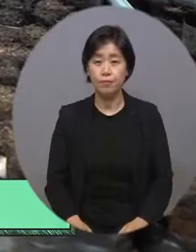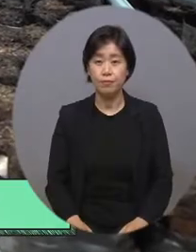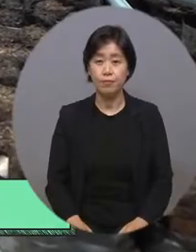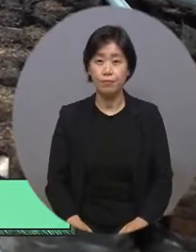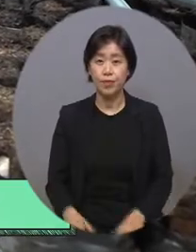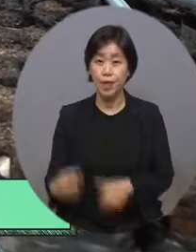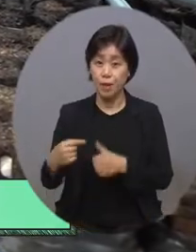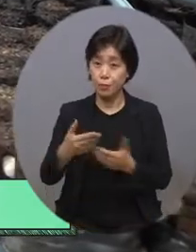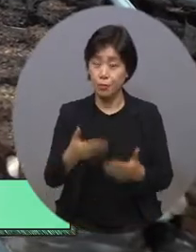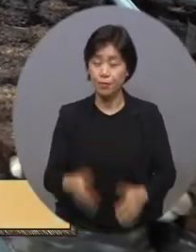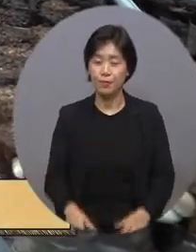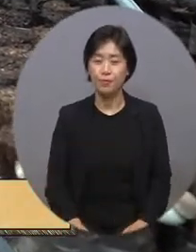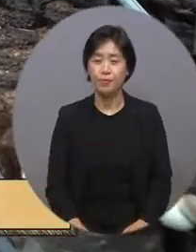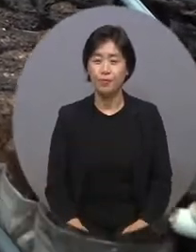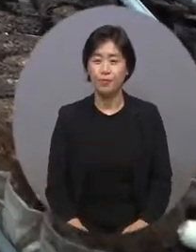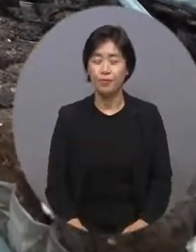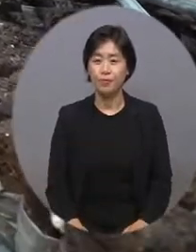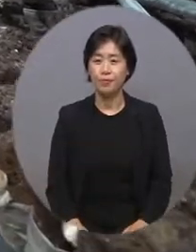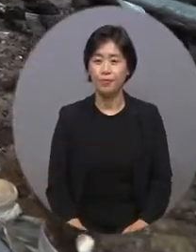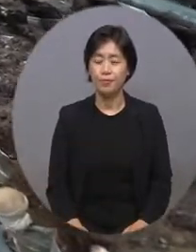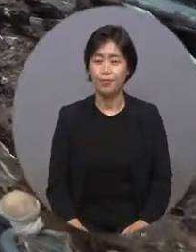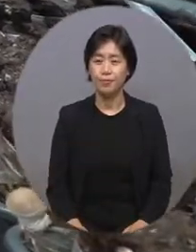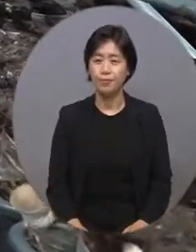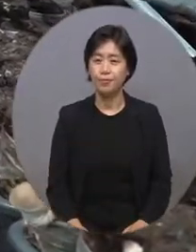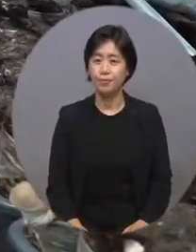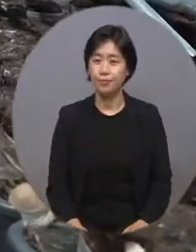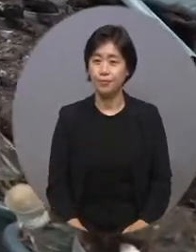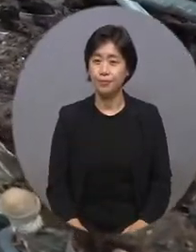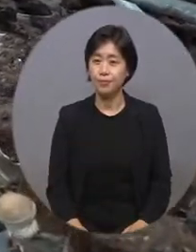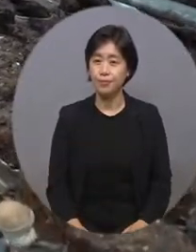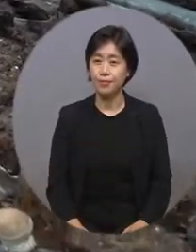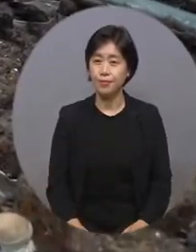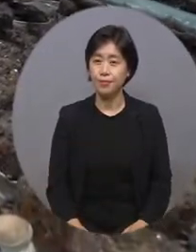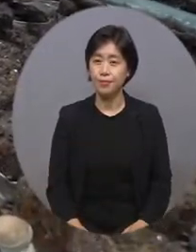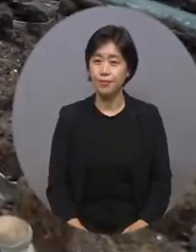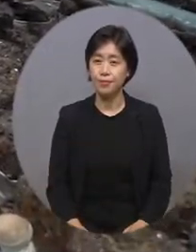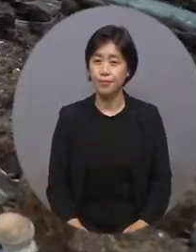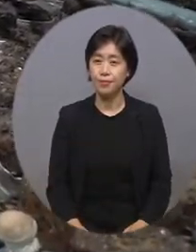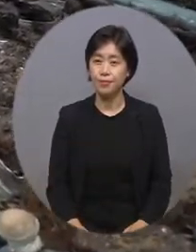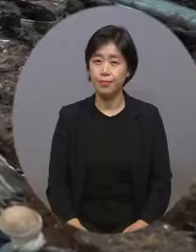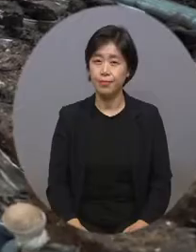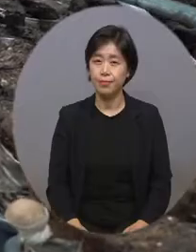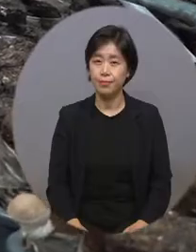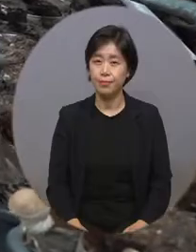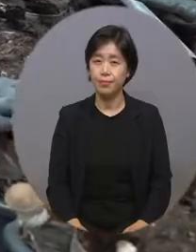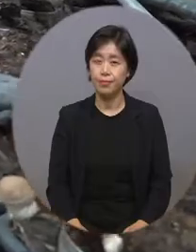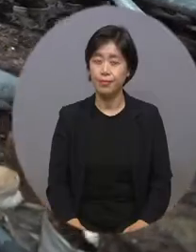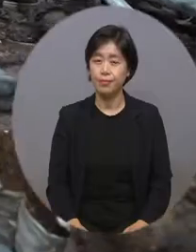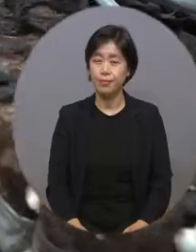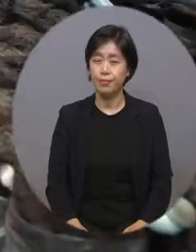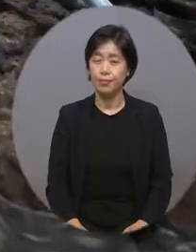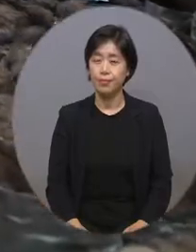알려주세요. 가르쳐줬죠? 네. 자, 앞으로 민철 씨가 앞으로.